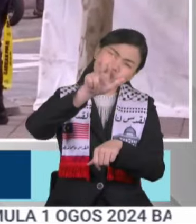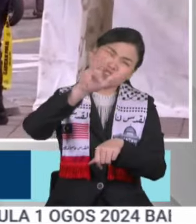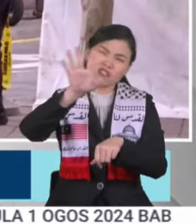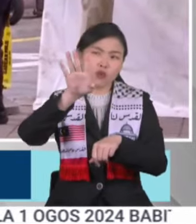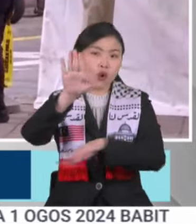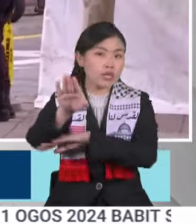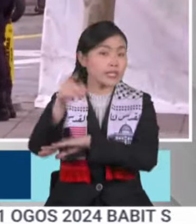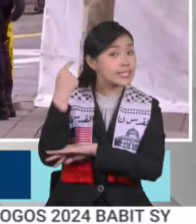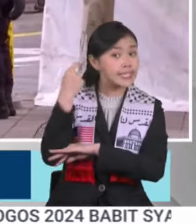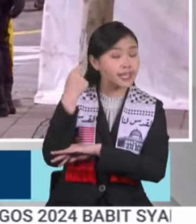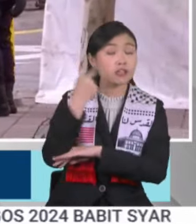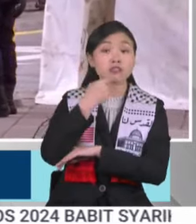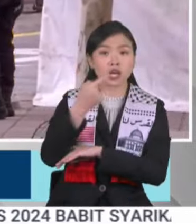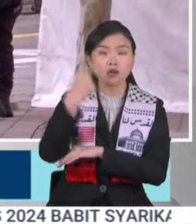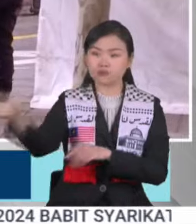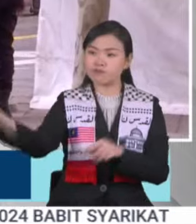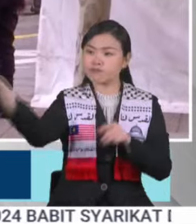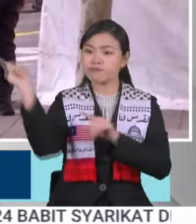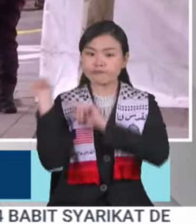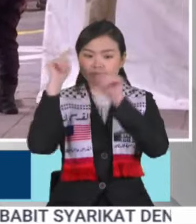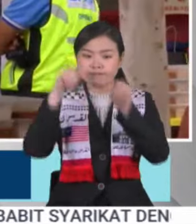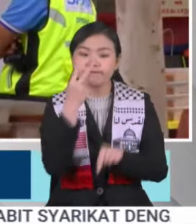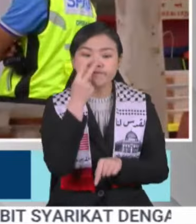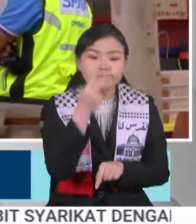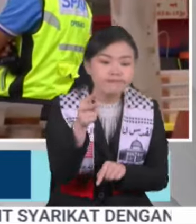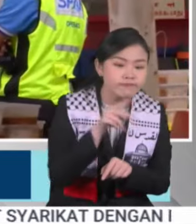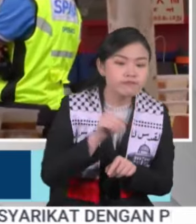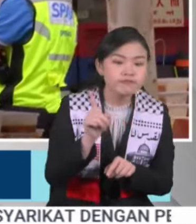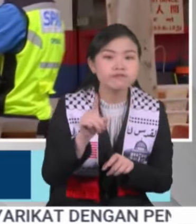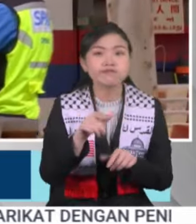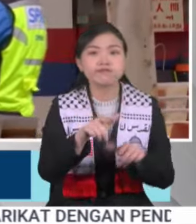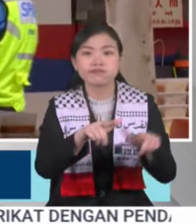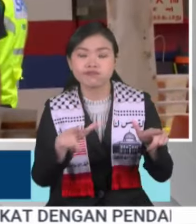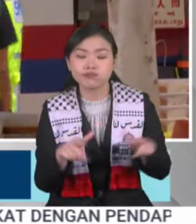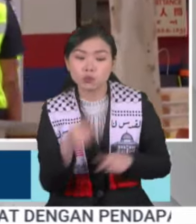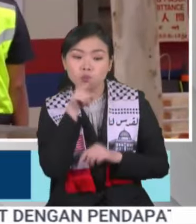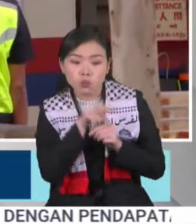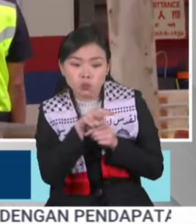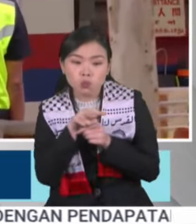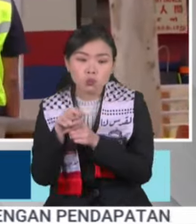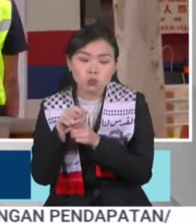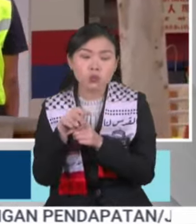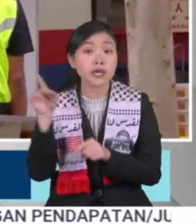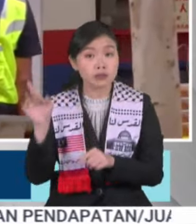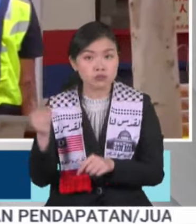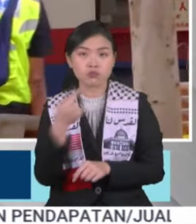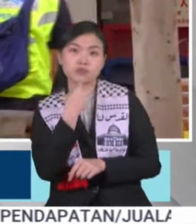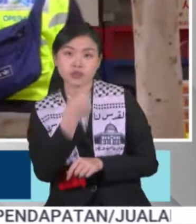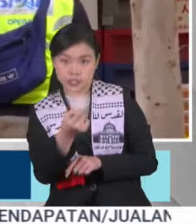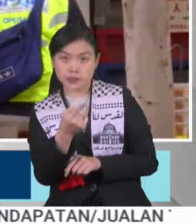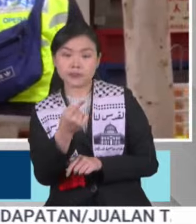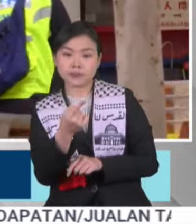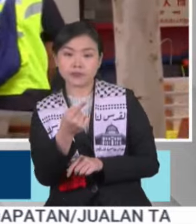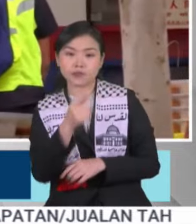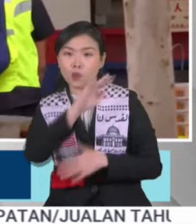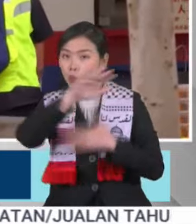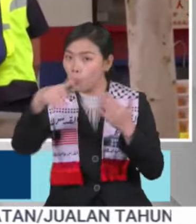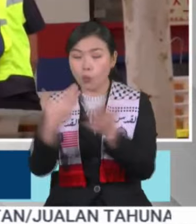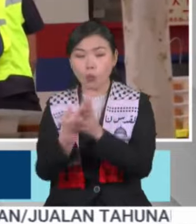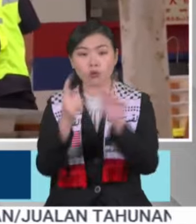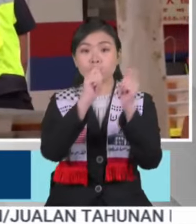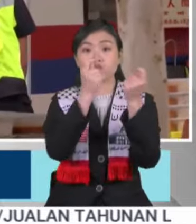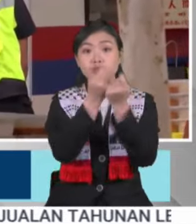3.45 petang hadir meninjau lokasi insiden ini dan beliau turut berkata bahawa kesemua